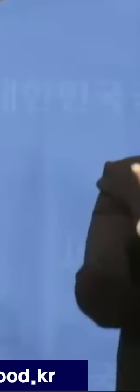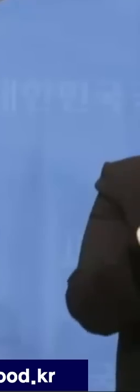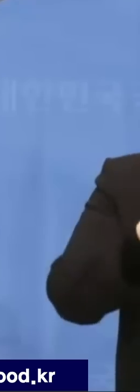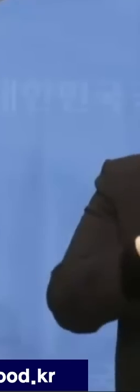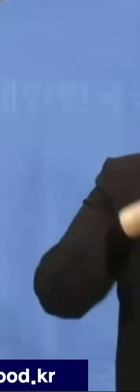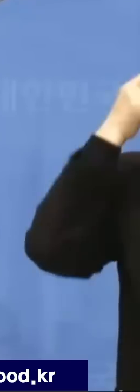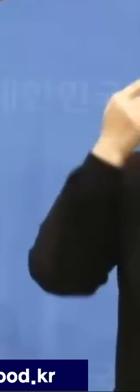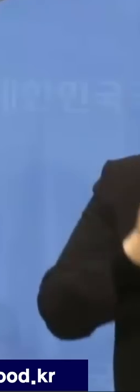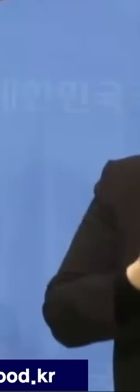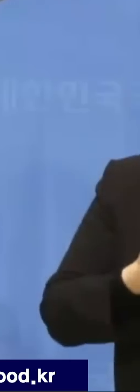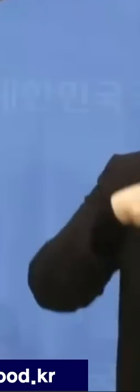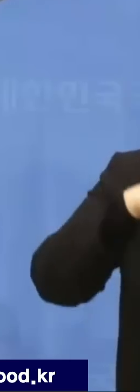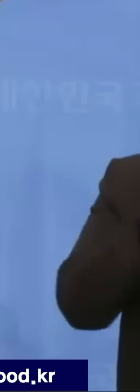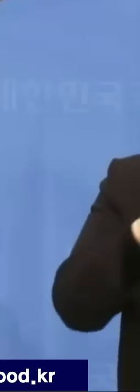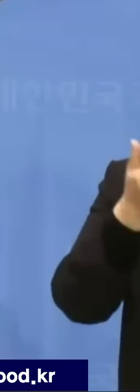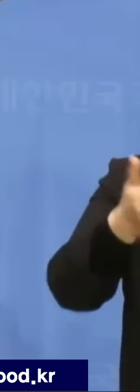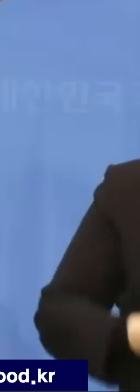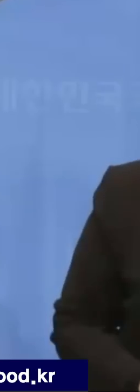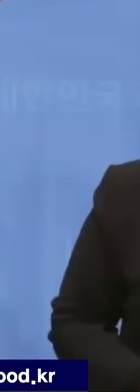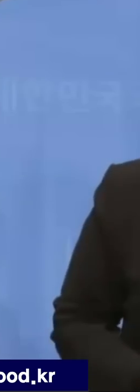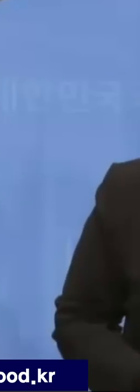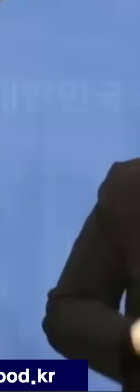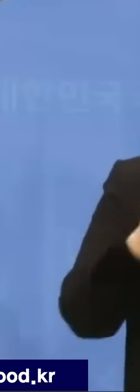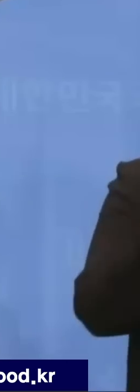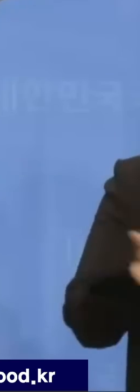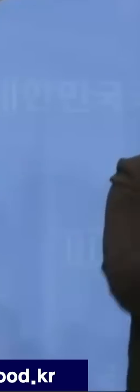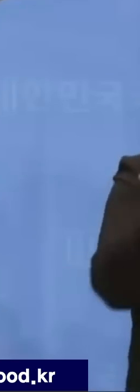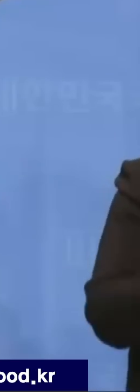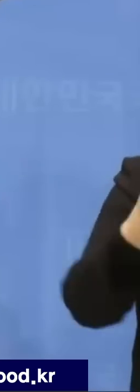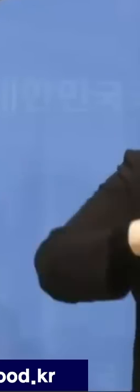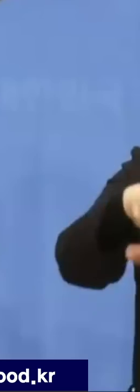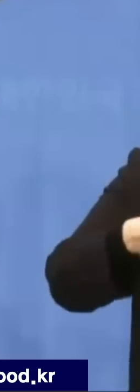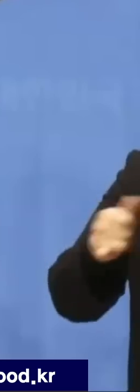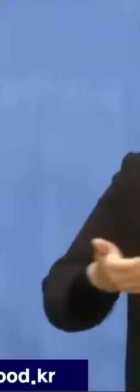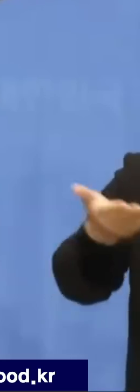생소하시겠지만 국민 여러분들은, 언론인 여러분들은